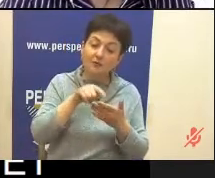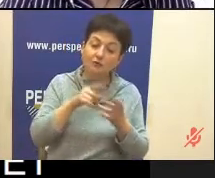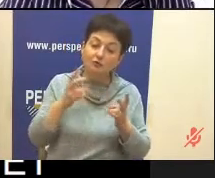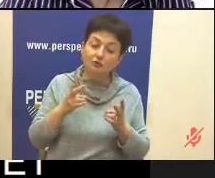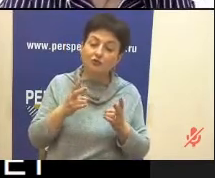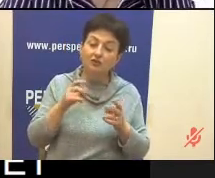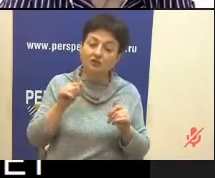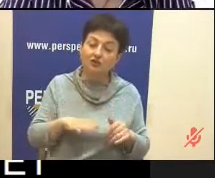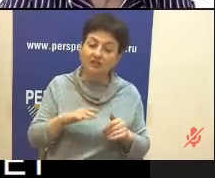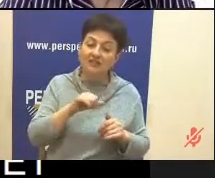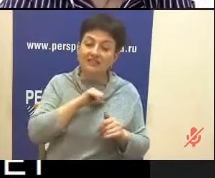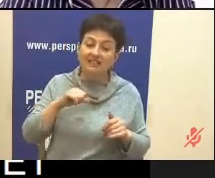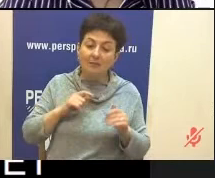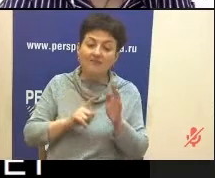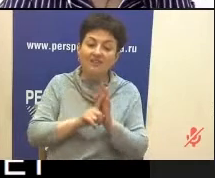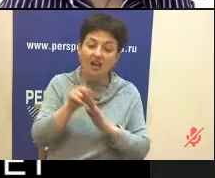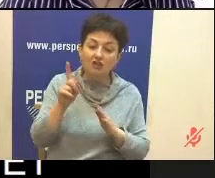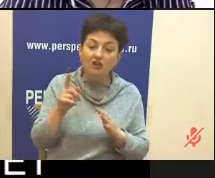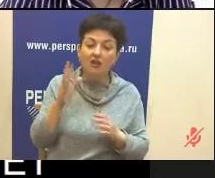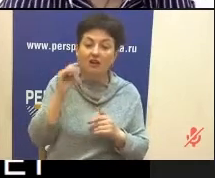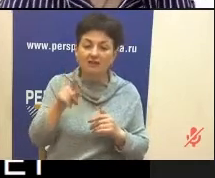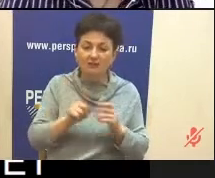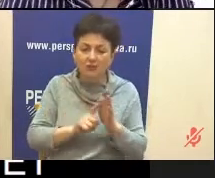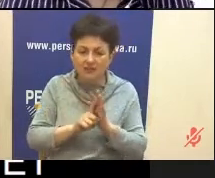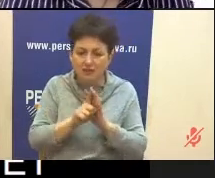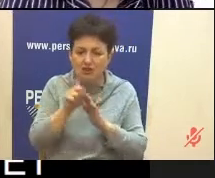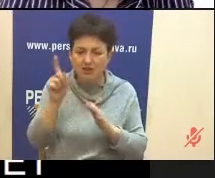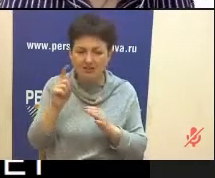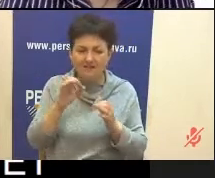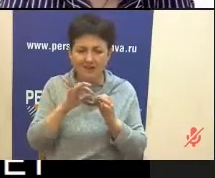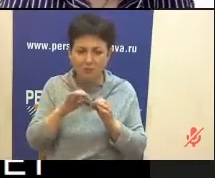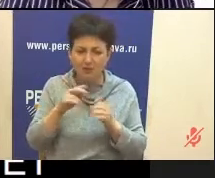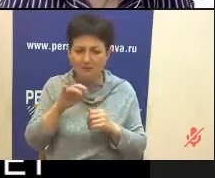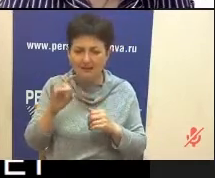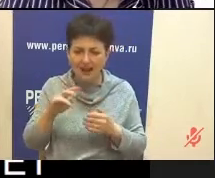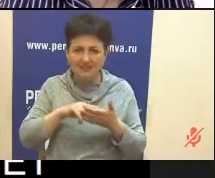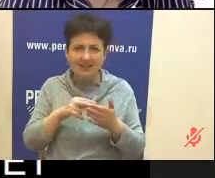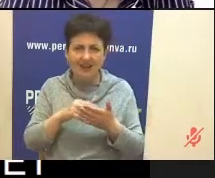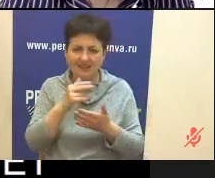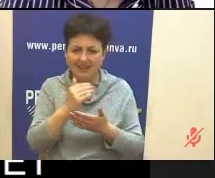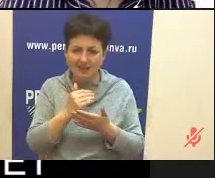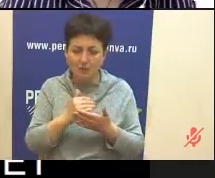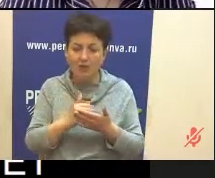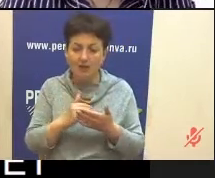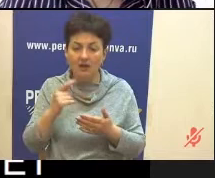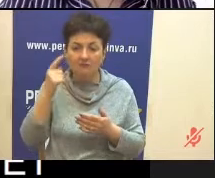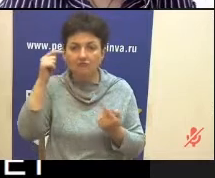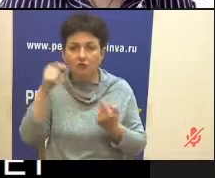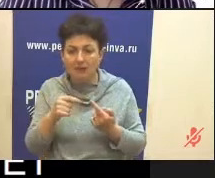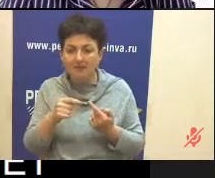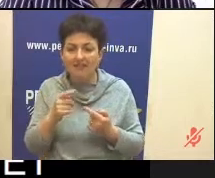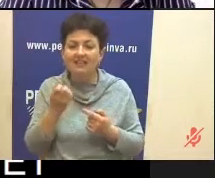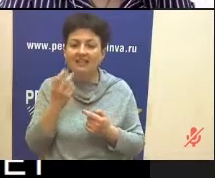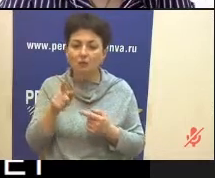нужно решать, я боюсь, опять же, с самого начала. Когда вы только начинаете формулировать пиар-стратегию, определите о